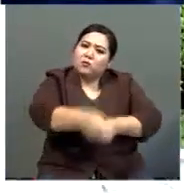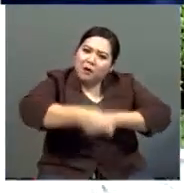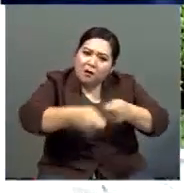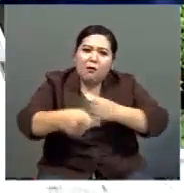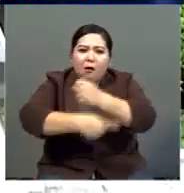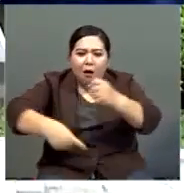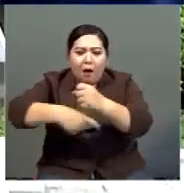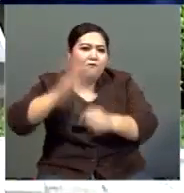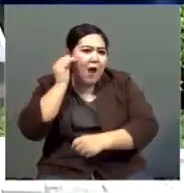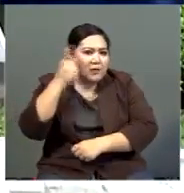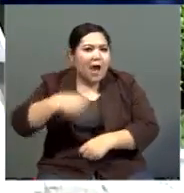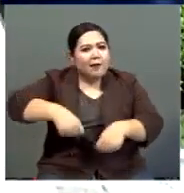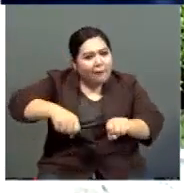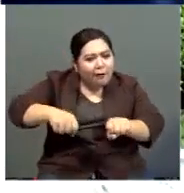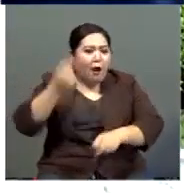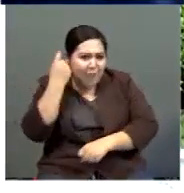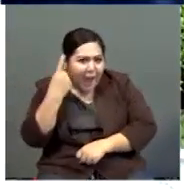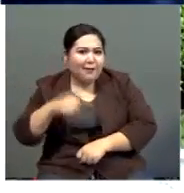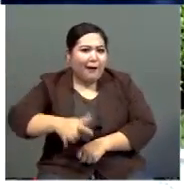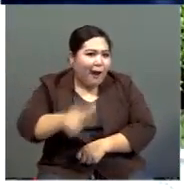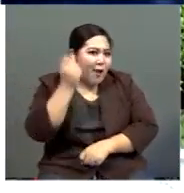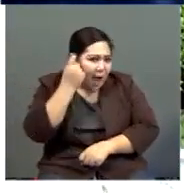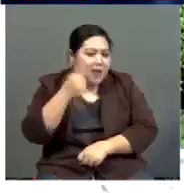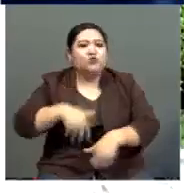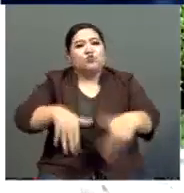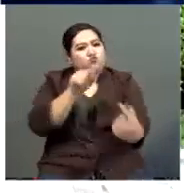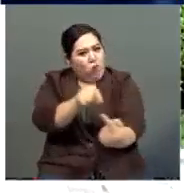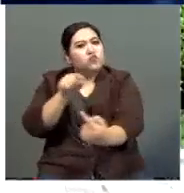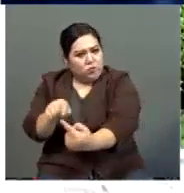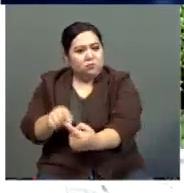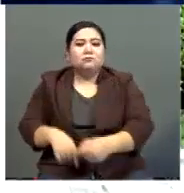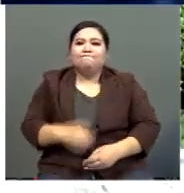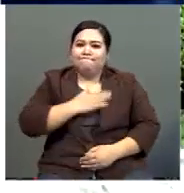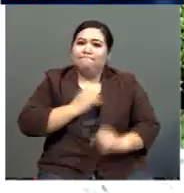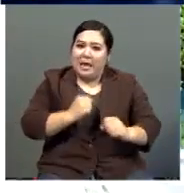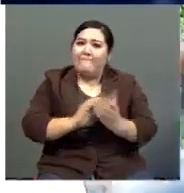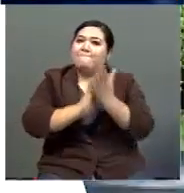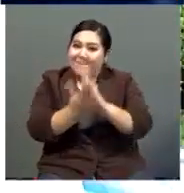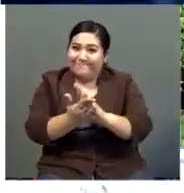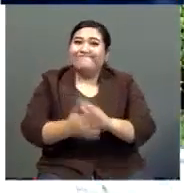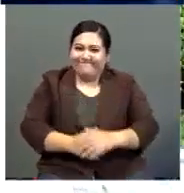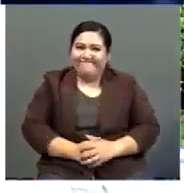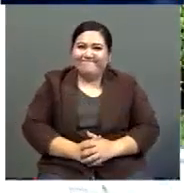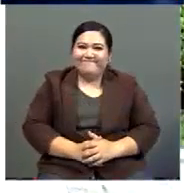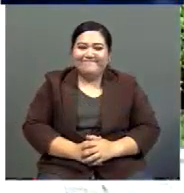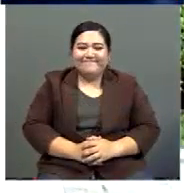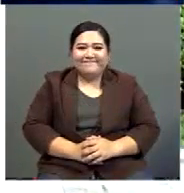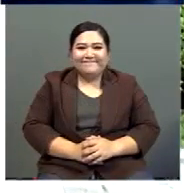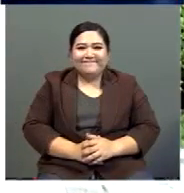นฟังรู้เรื่องสำล้อเครื่องฟังแล้วเข้าใจต้องทำแบบนี้ครับนี่คือสิ่งที่เราพยายามทำอยู่